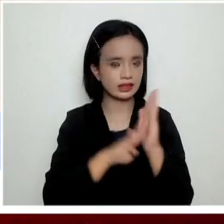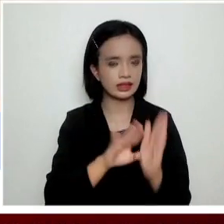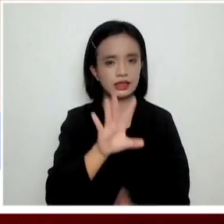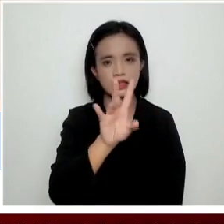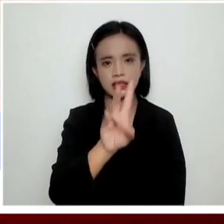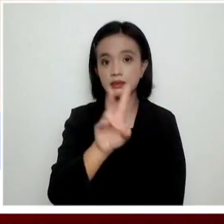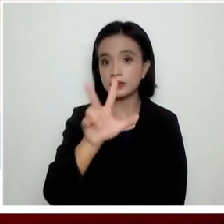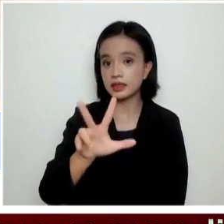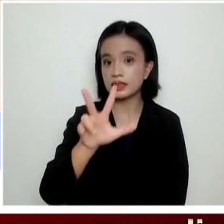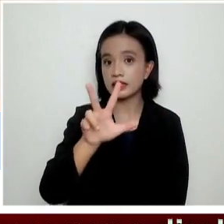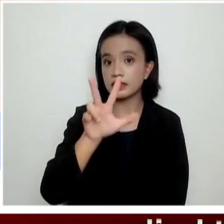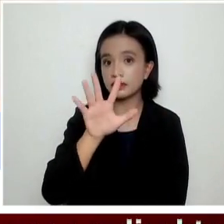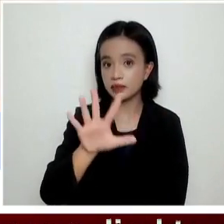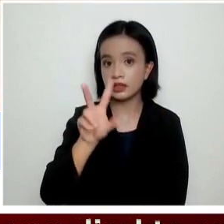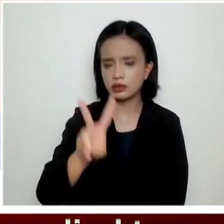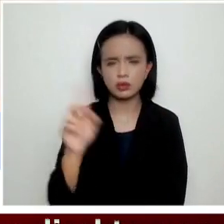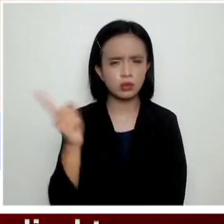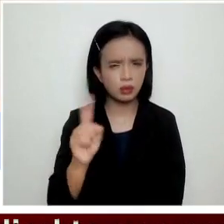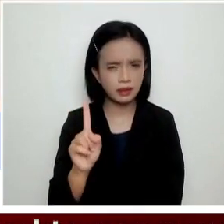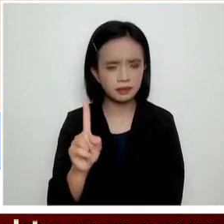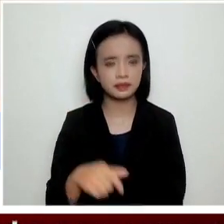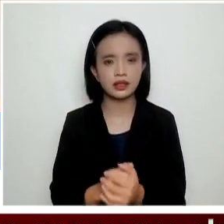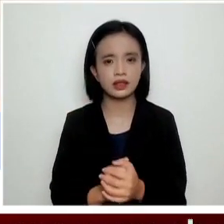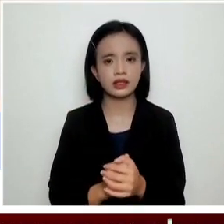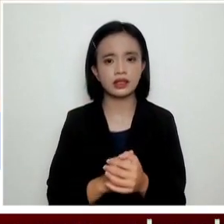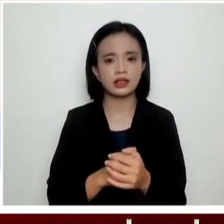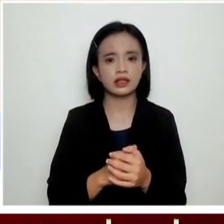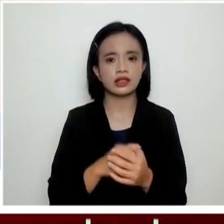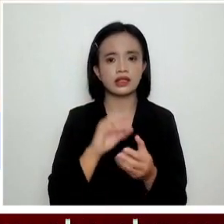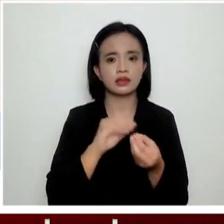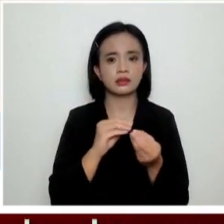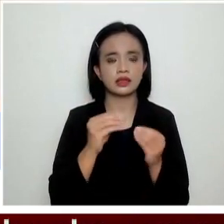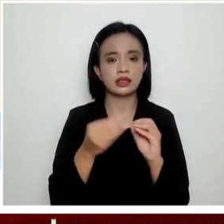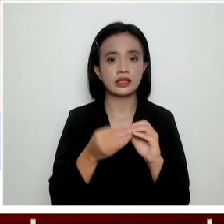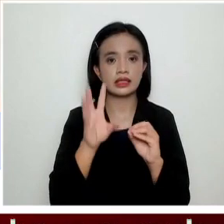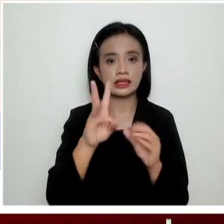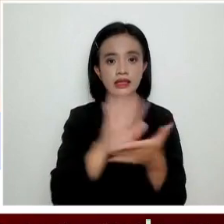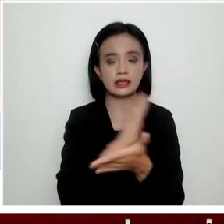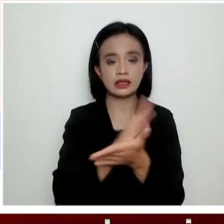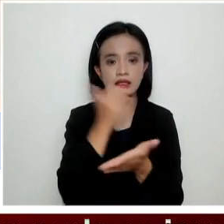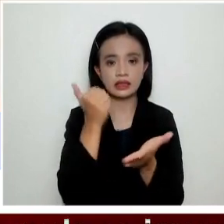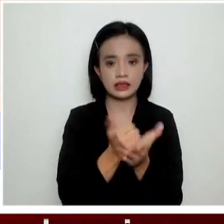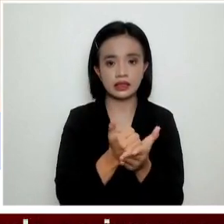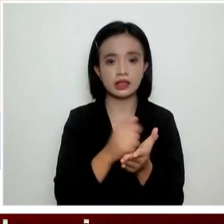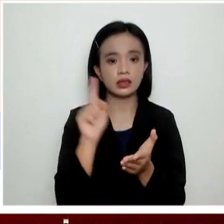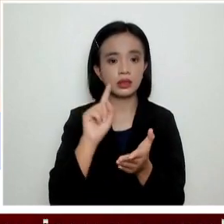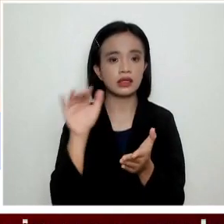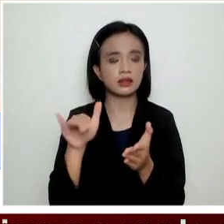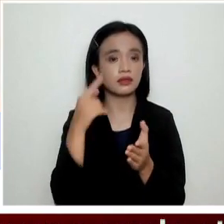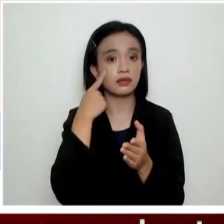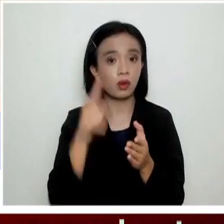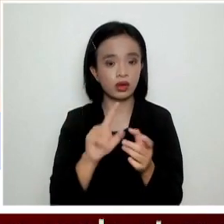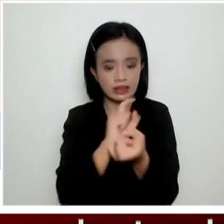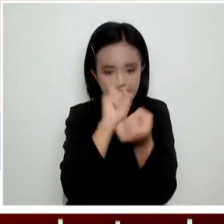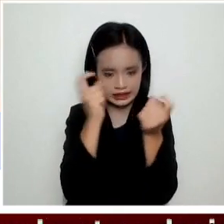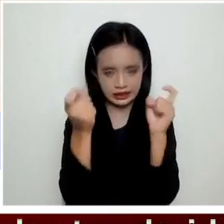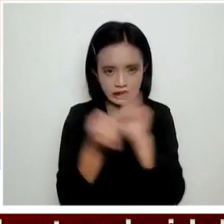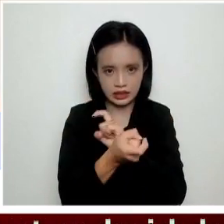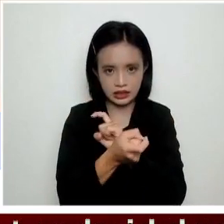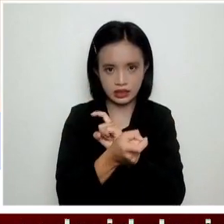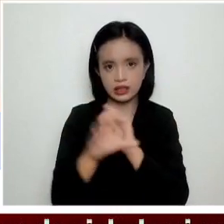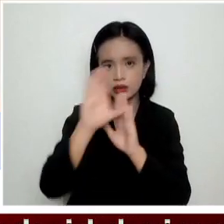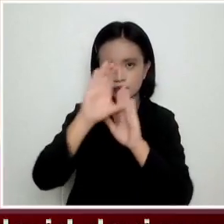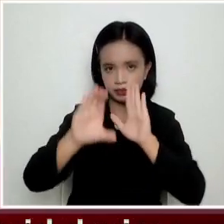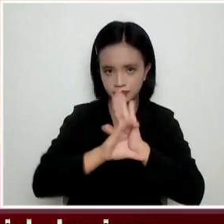7352 na nagpapatupad sa Resolution of Both Houses No. 6 na nagpapatawag ng Constitutional Convention para amyendahan ang saligang